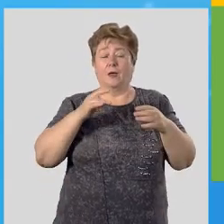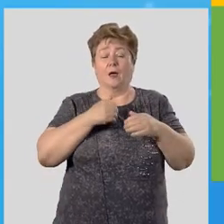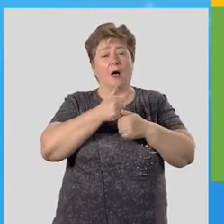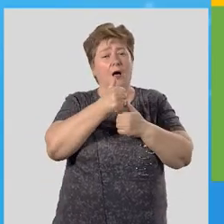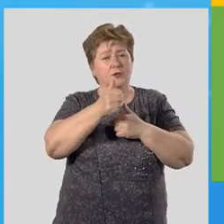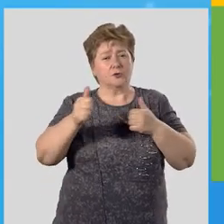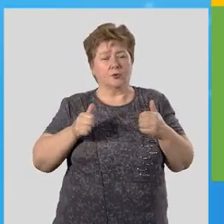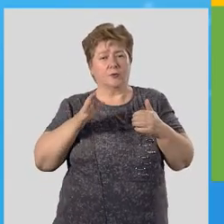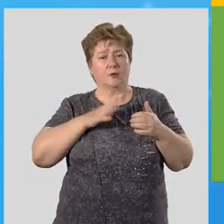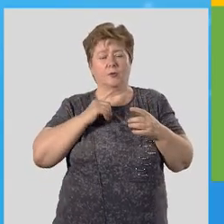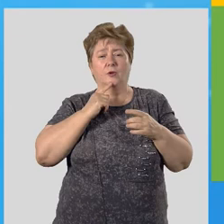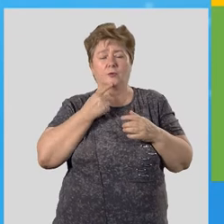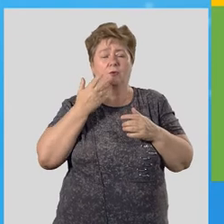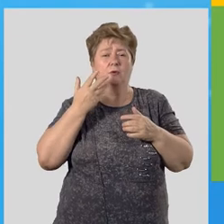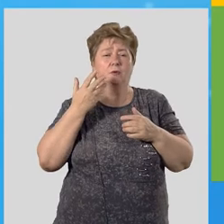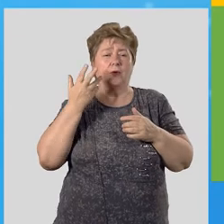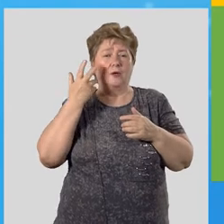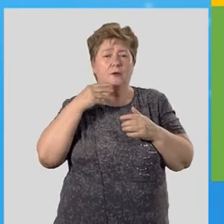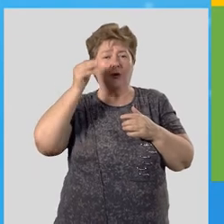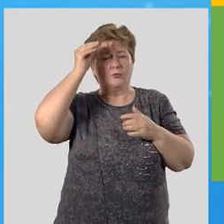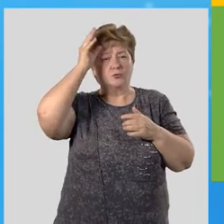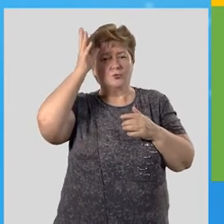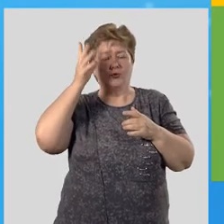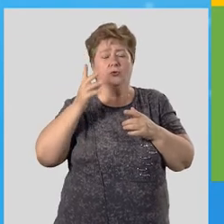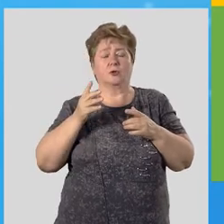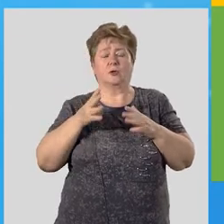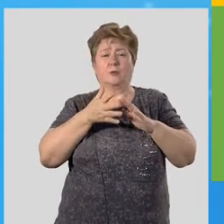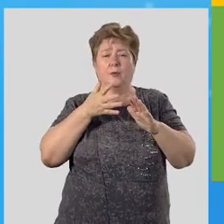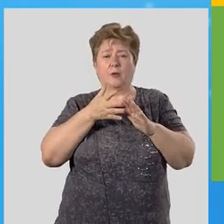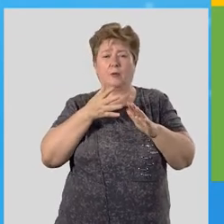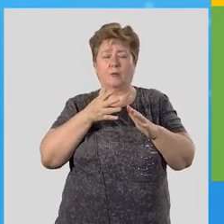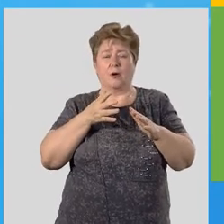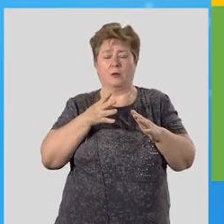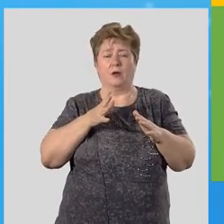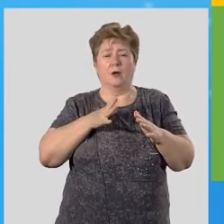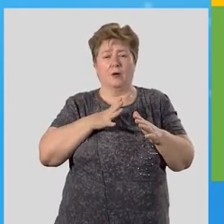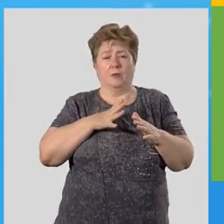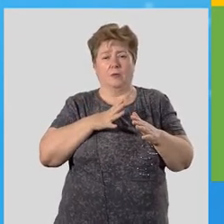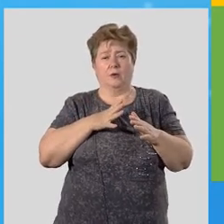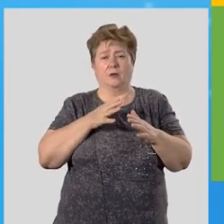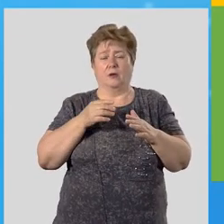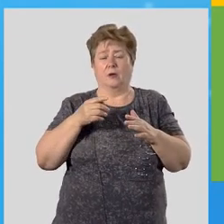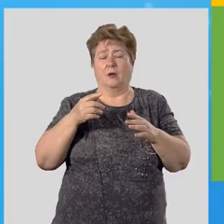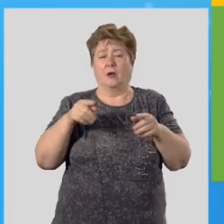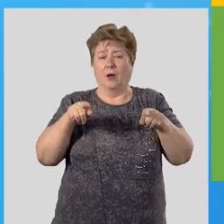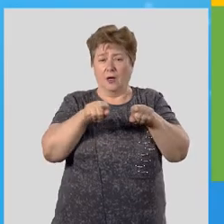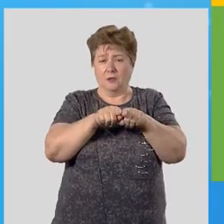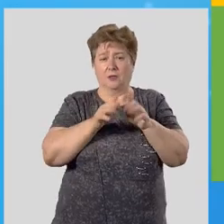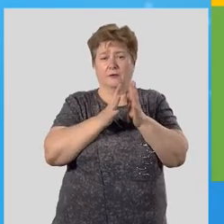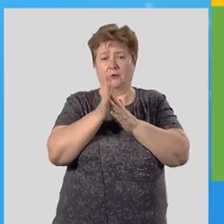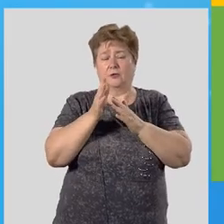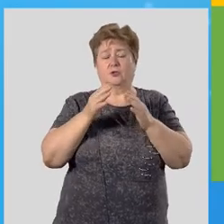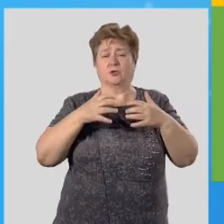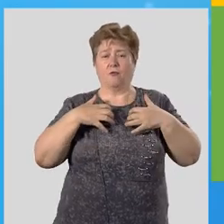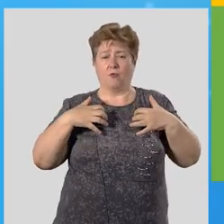Особенно трудно стало ученым разных стран понимать друг друга. Одни и те же растения